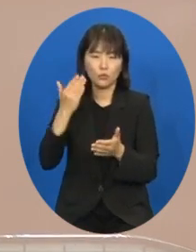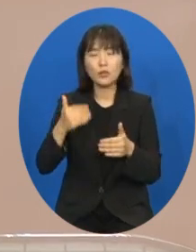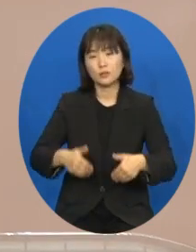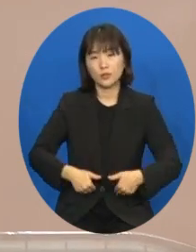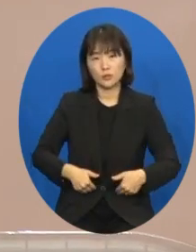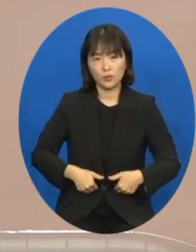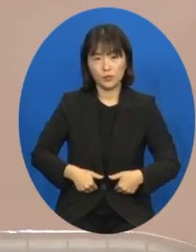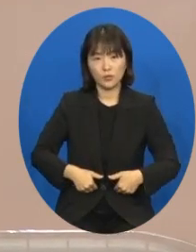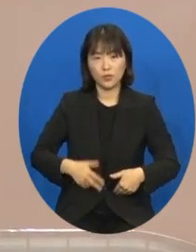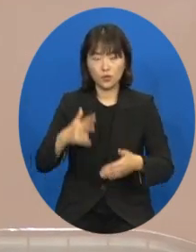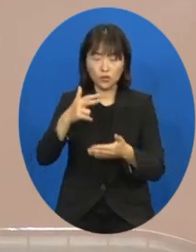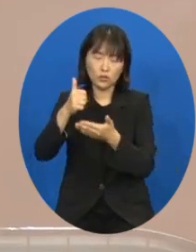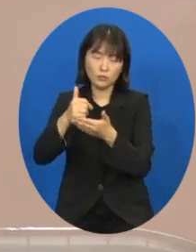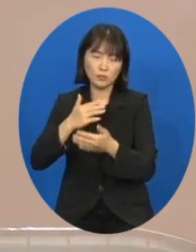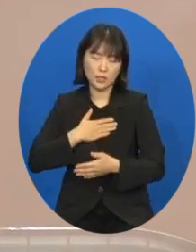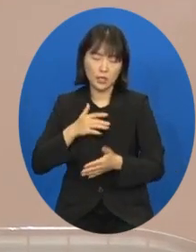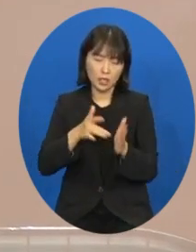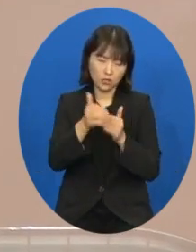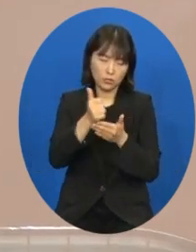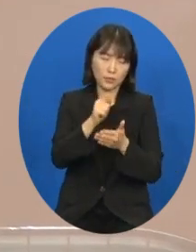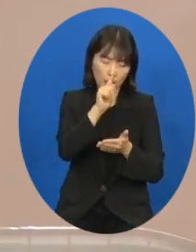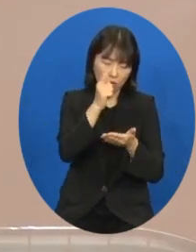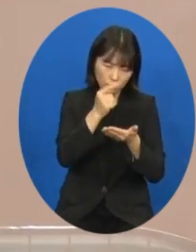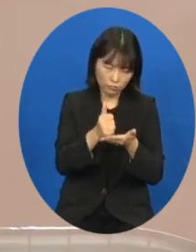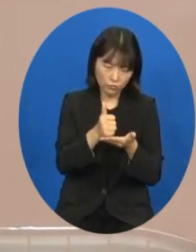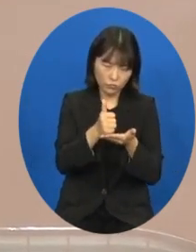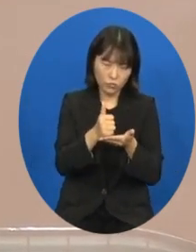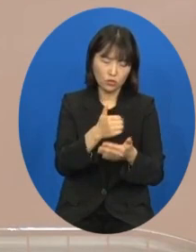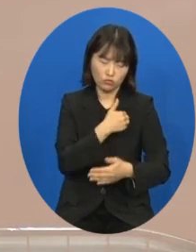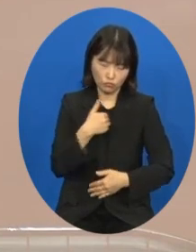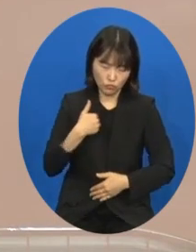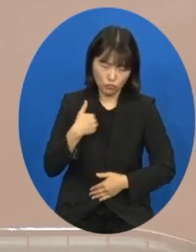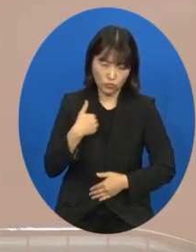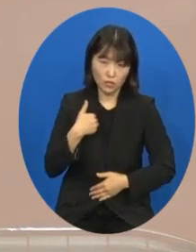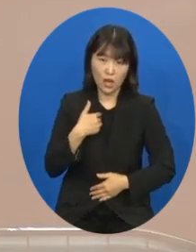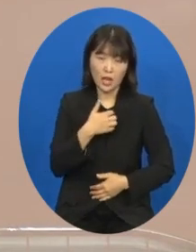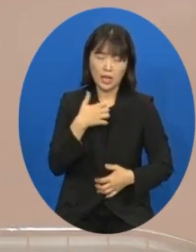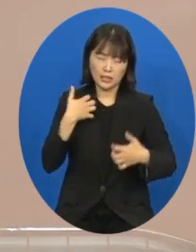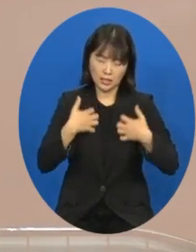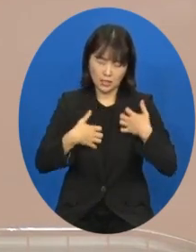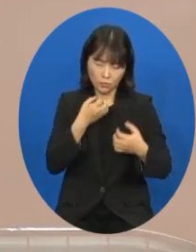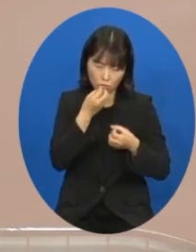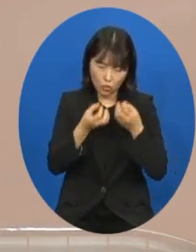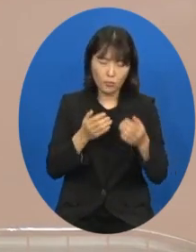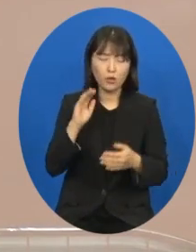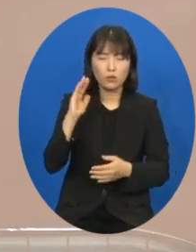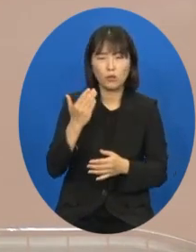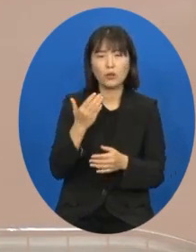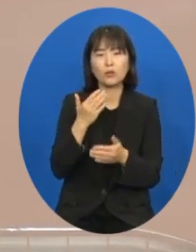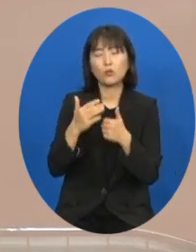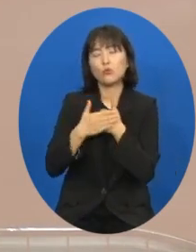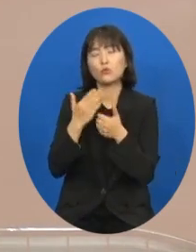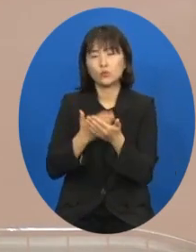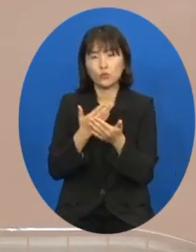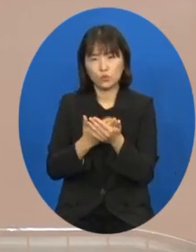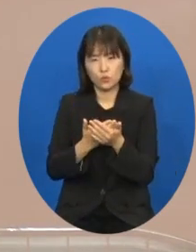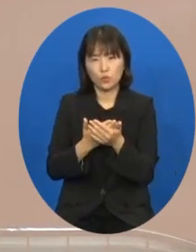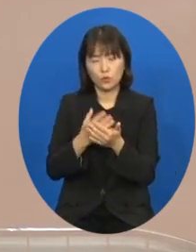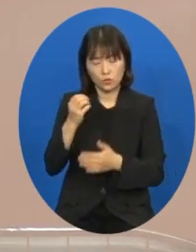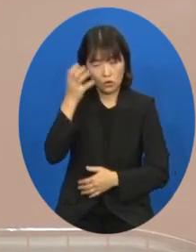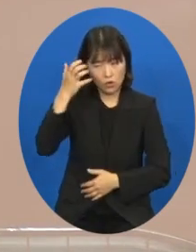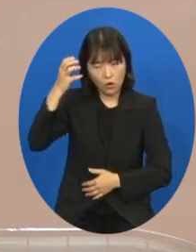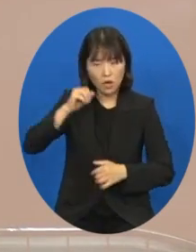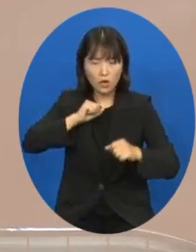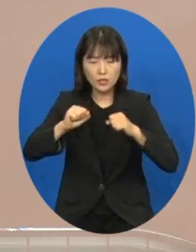제게 예수님 한 분이면 충분합니다. 이런 고백이 기쁨으로 나올 수 있게 해 주옵소서. 이런 성령의